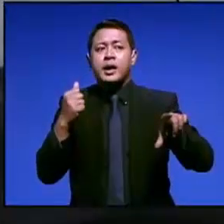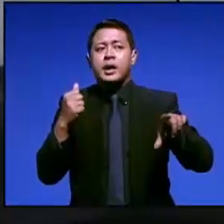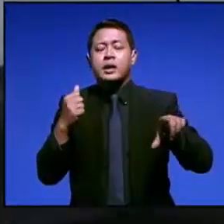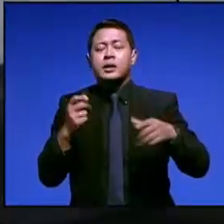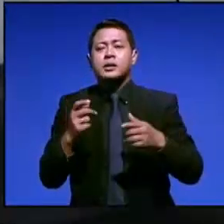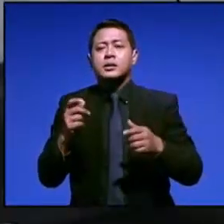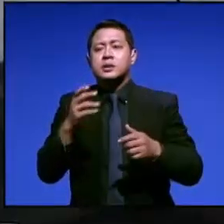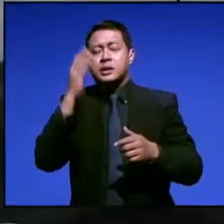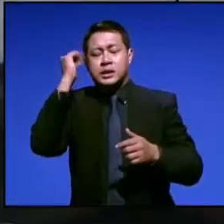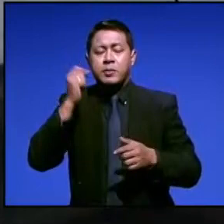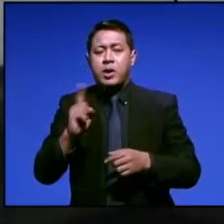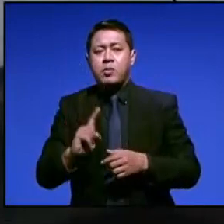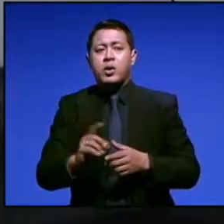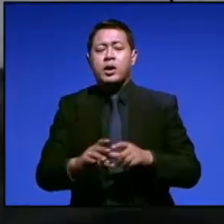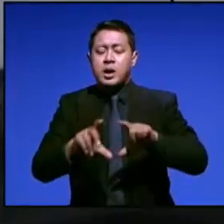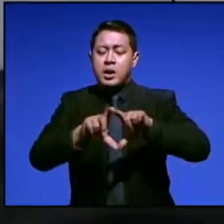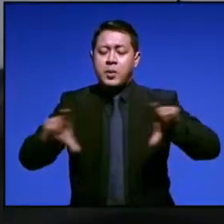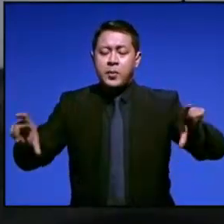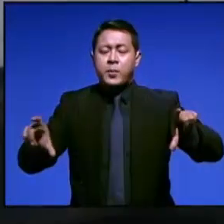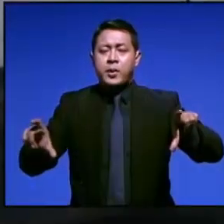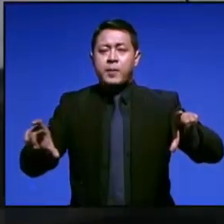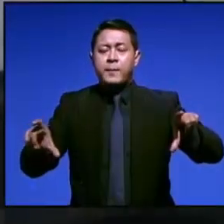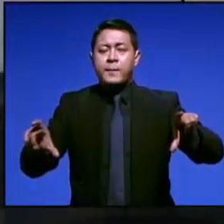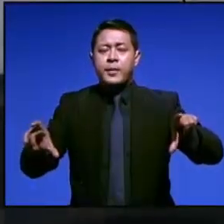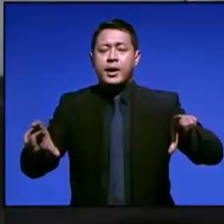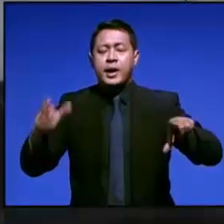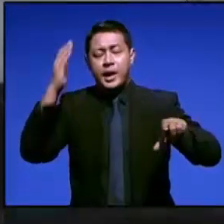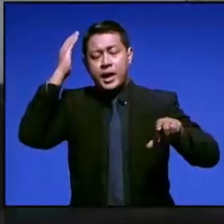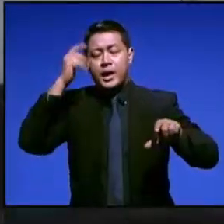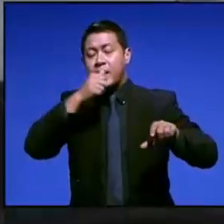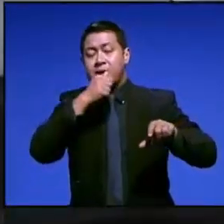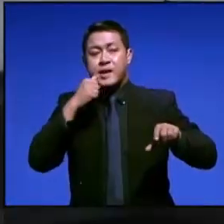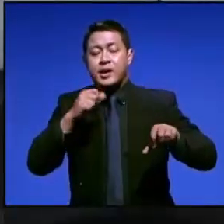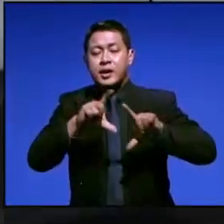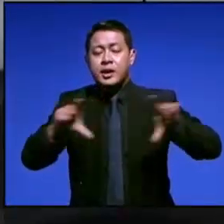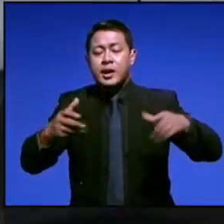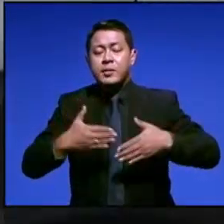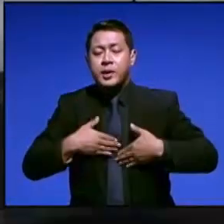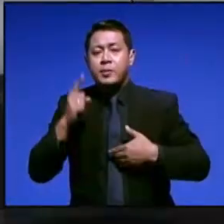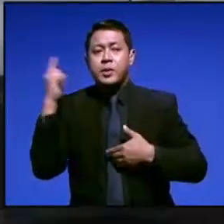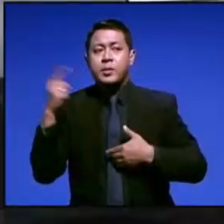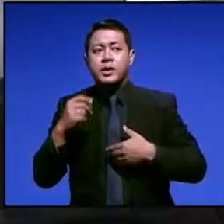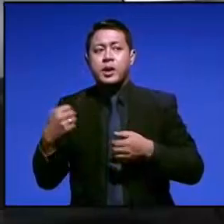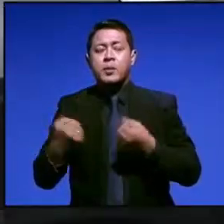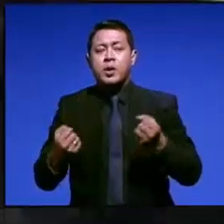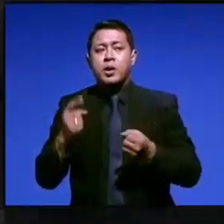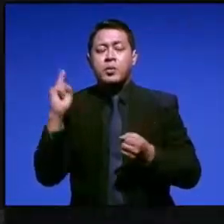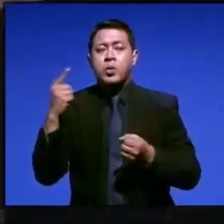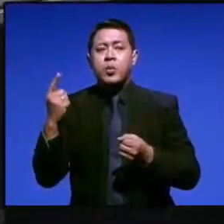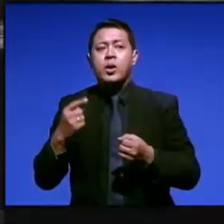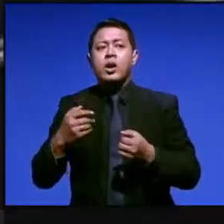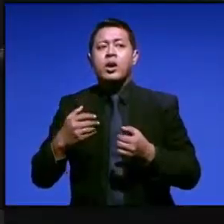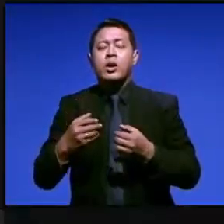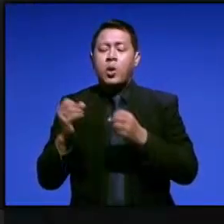gini. Sambil memegang plat nomor kendaraan berwarna merah, alias kendaraan milik pemerintah, pengemudi mobil sedan ini